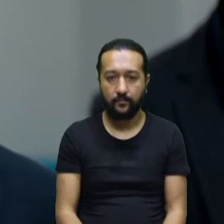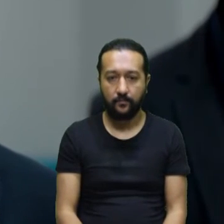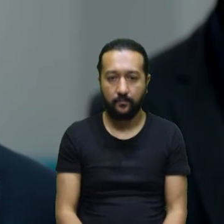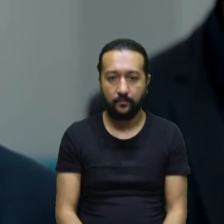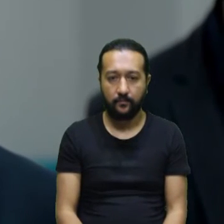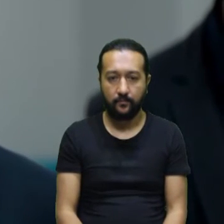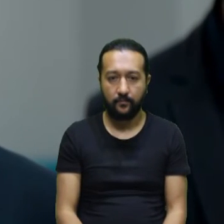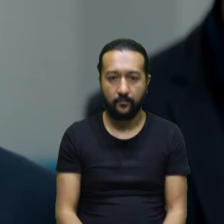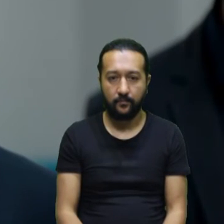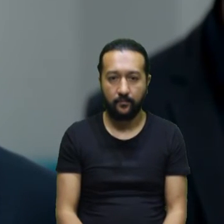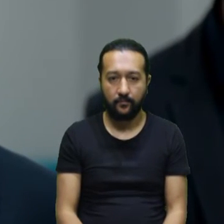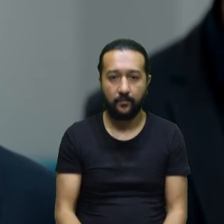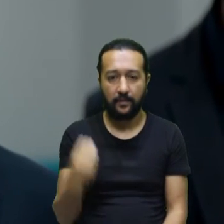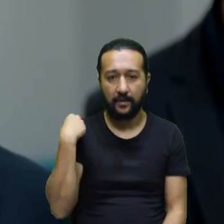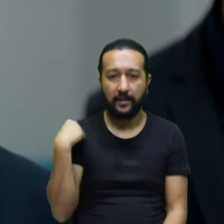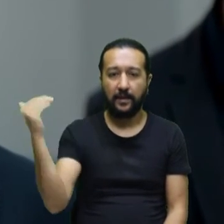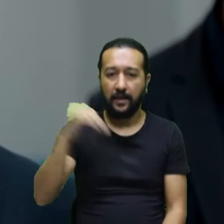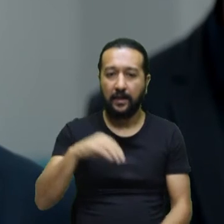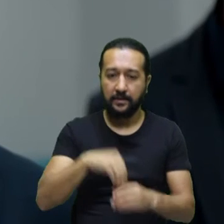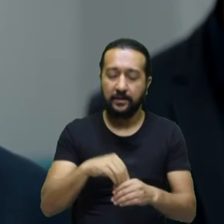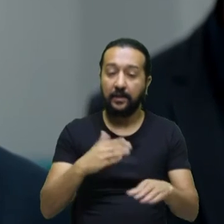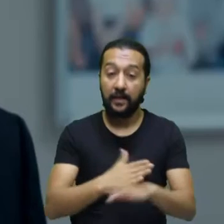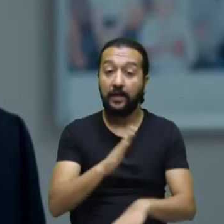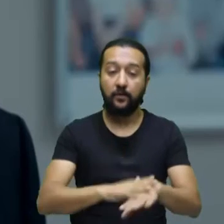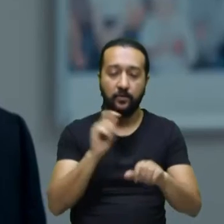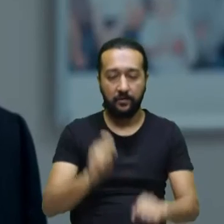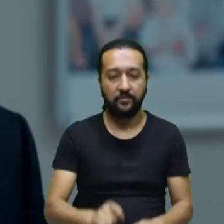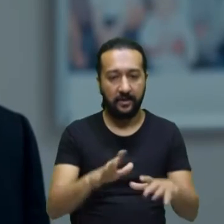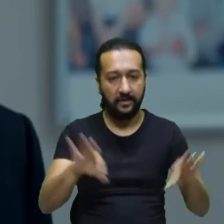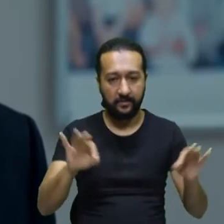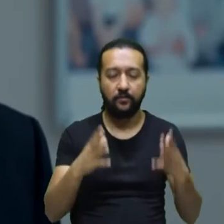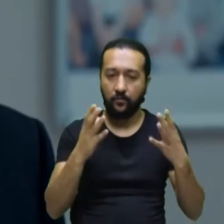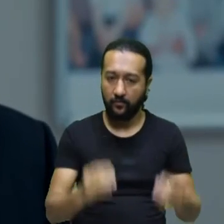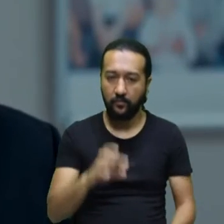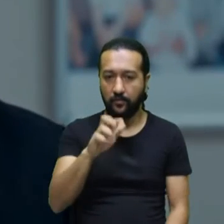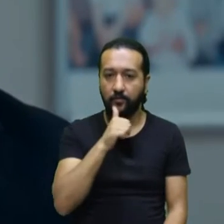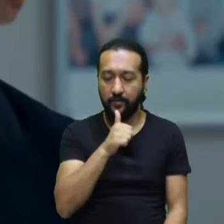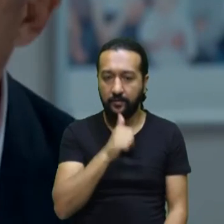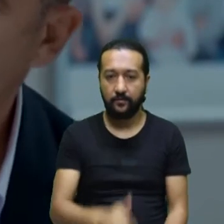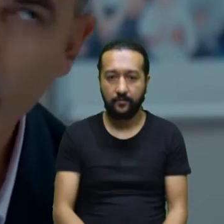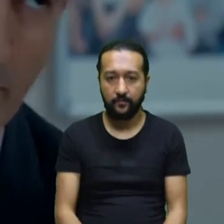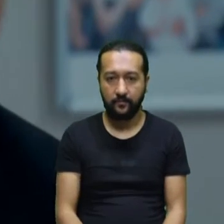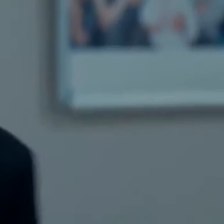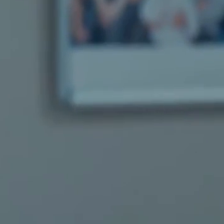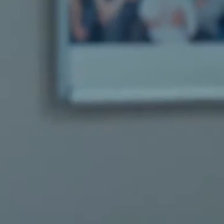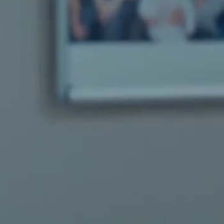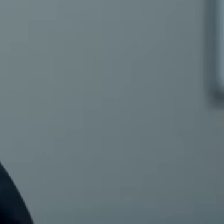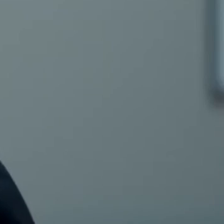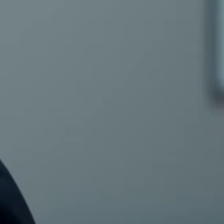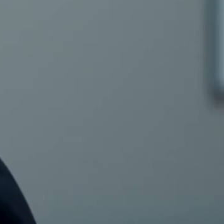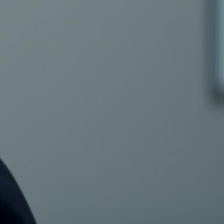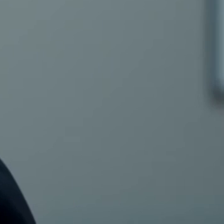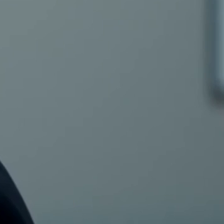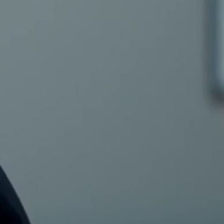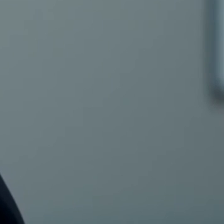yanlarında. Yeni gelenler için de ne gerekiyorsa yapılsın. Tamam Polat Bey. Hüsnü gidiyor. Polat gözlerini